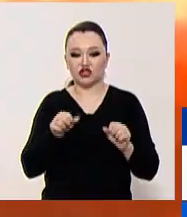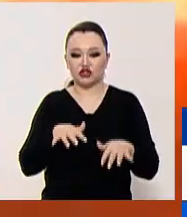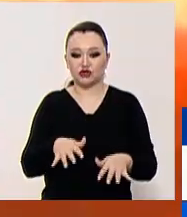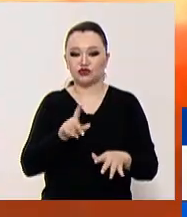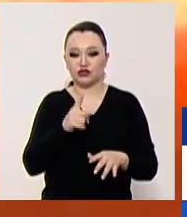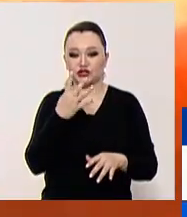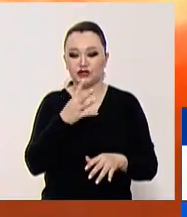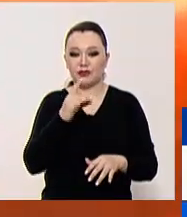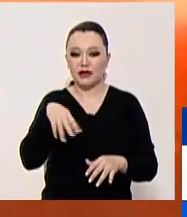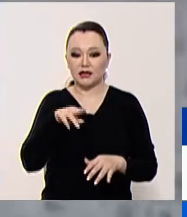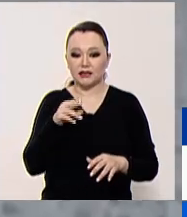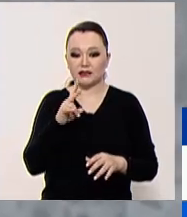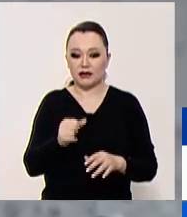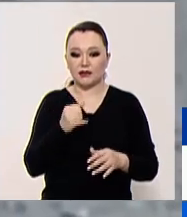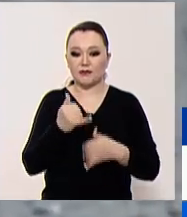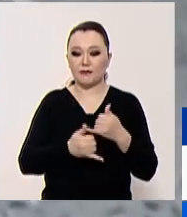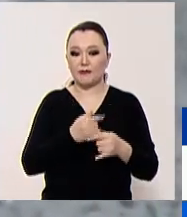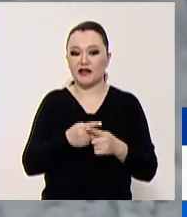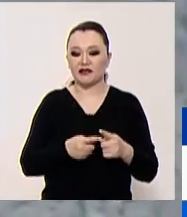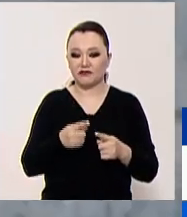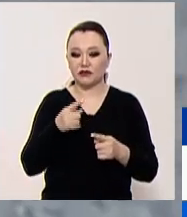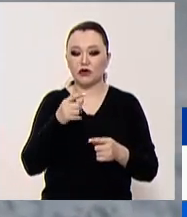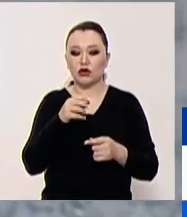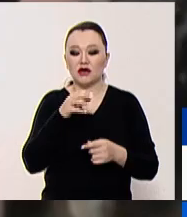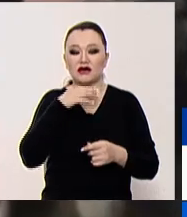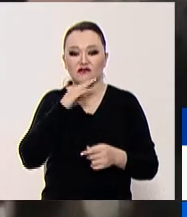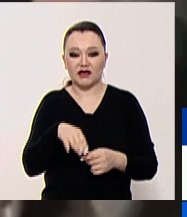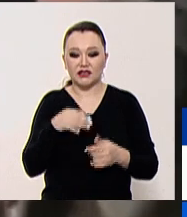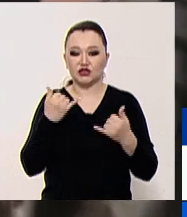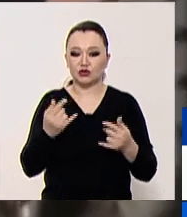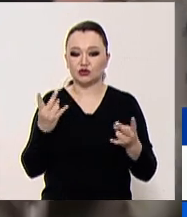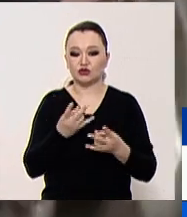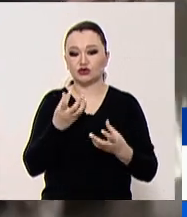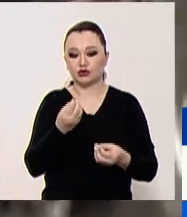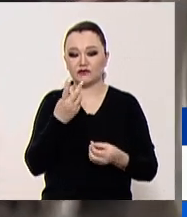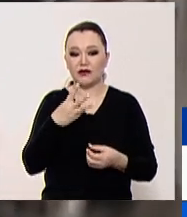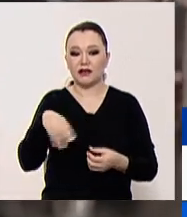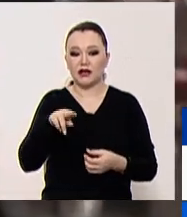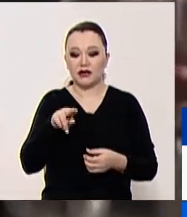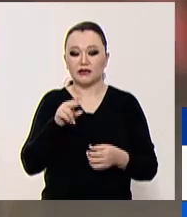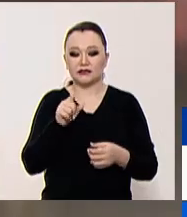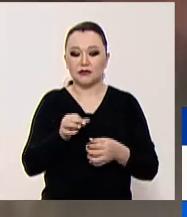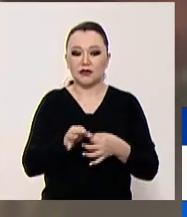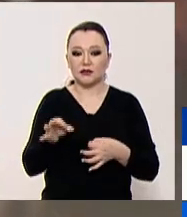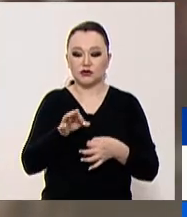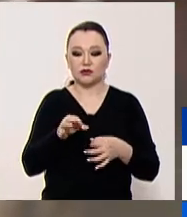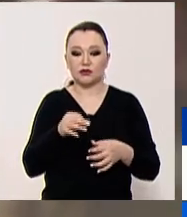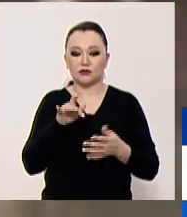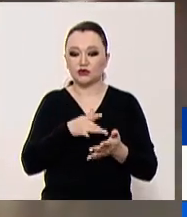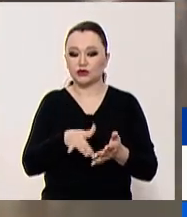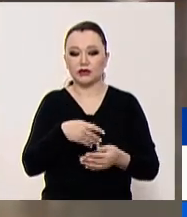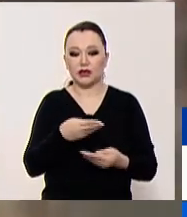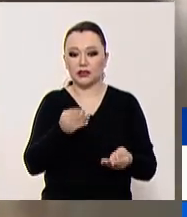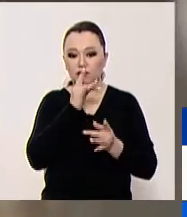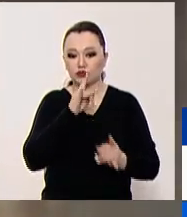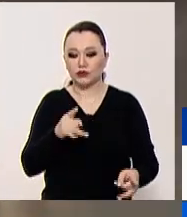4 миллиарда тенге на покрытие половины расходов за удобрение хватит. Теперь нужны еще 2 миллиарда. Из областного бюджета их не дадут.